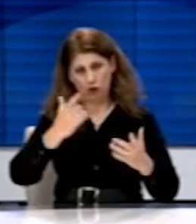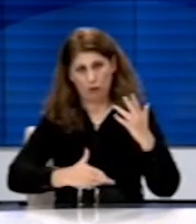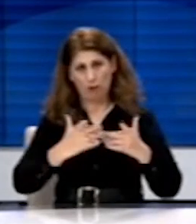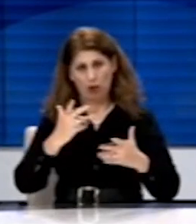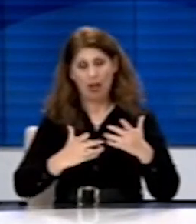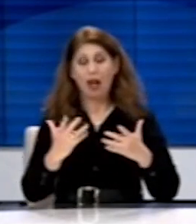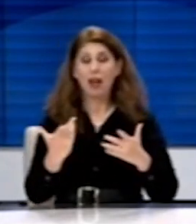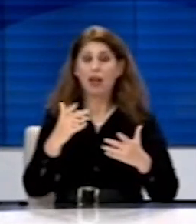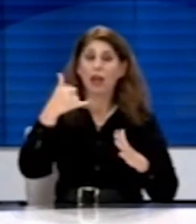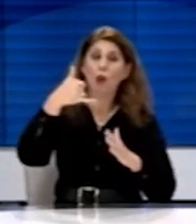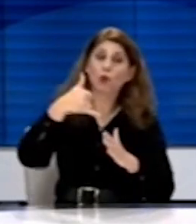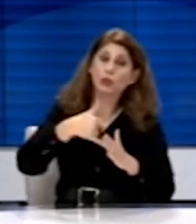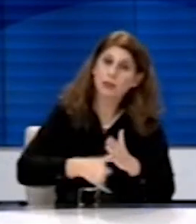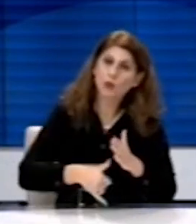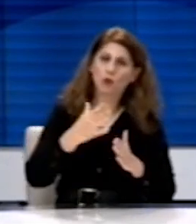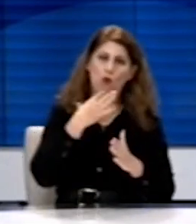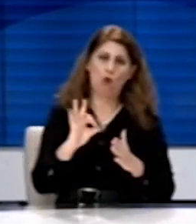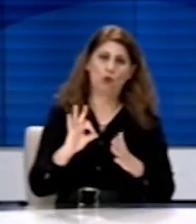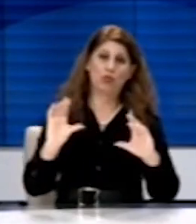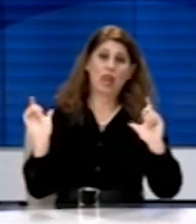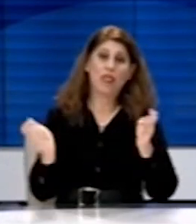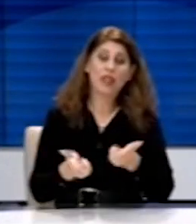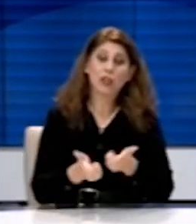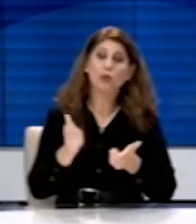προϋπολογισμό, αλλά για ουσιαστικούς, για